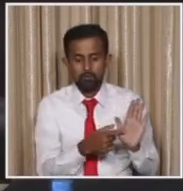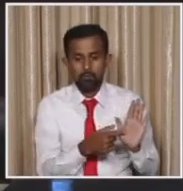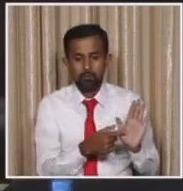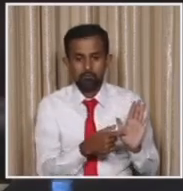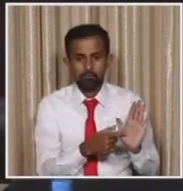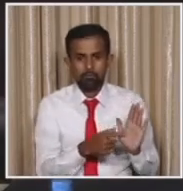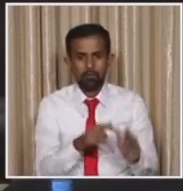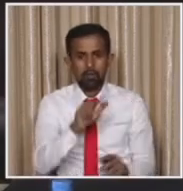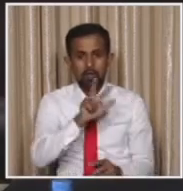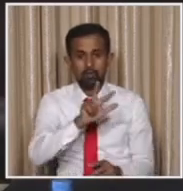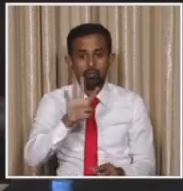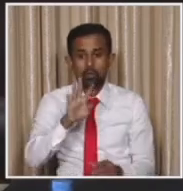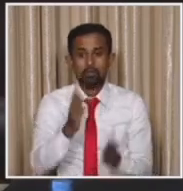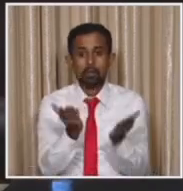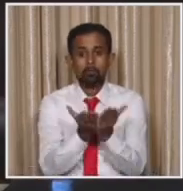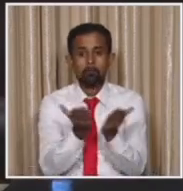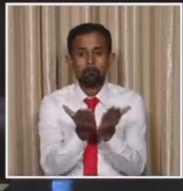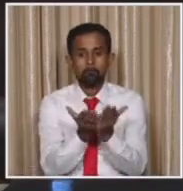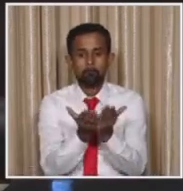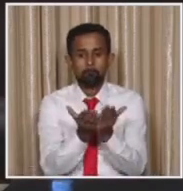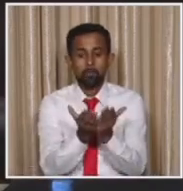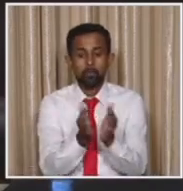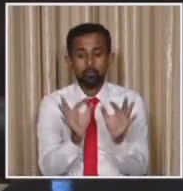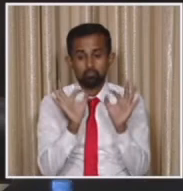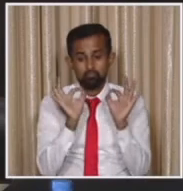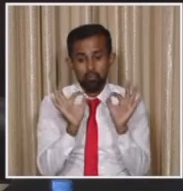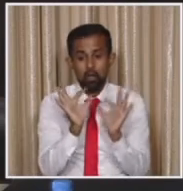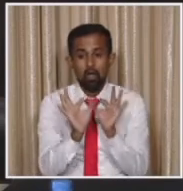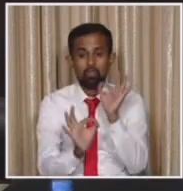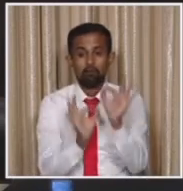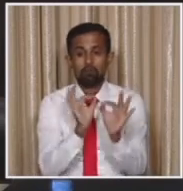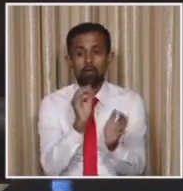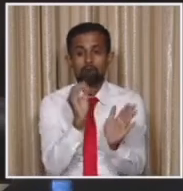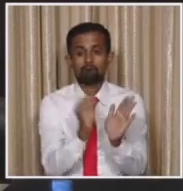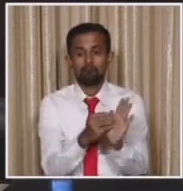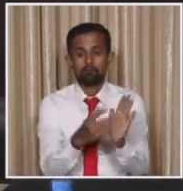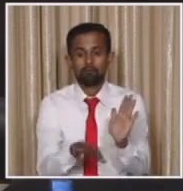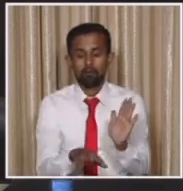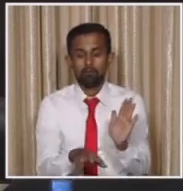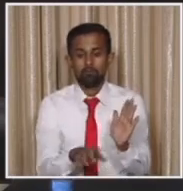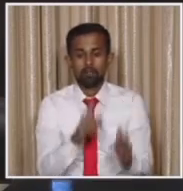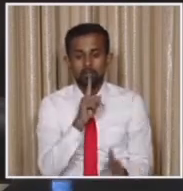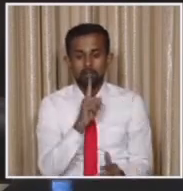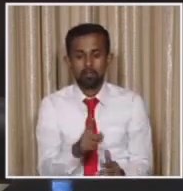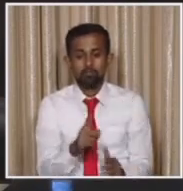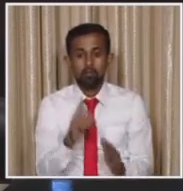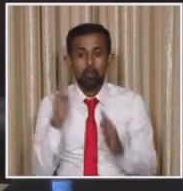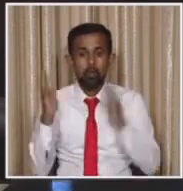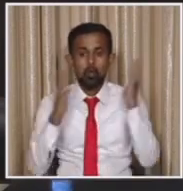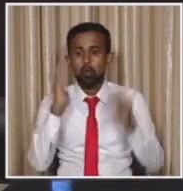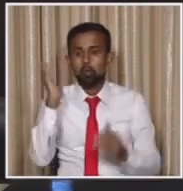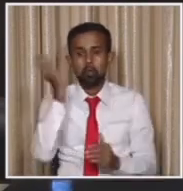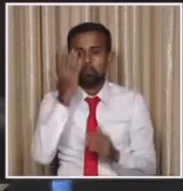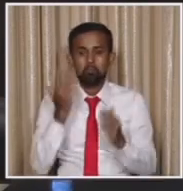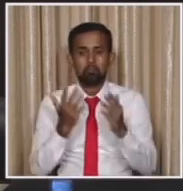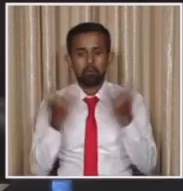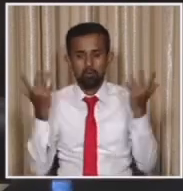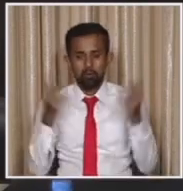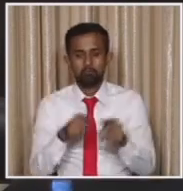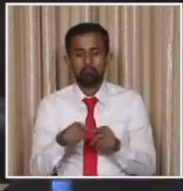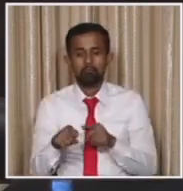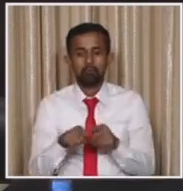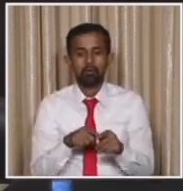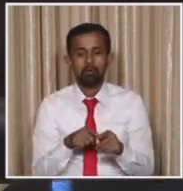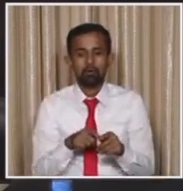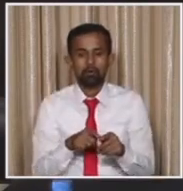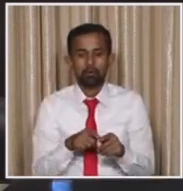මේකේ 84 වෙනි පිටේ හොඳ කතාවක් තියෙනවා. ඒ තමයි මේකේ කියනවා මේ ලෝකේ කොහෙවත් නැති වෙන විදිහට තමයි